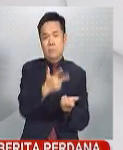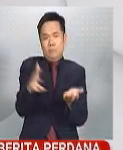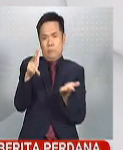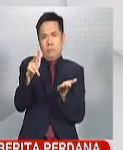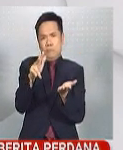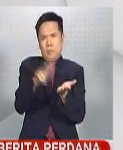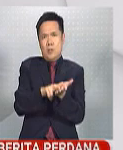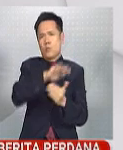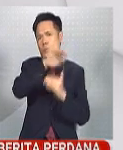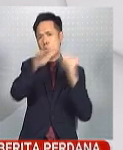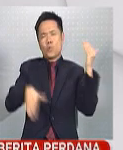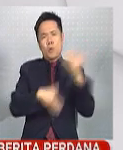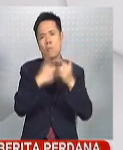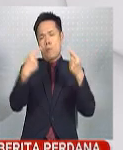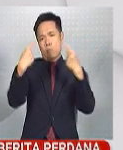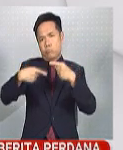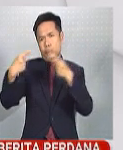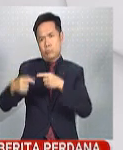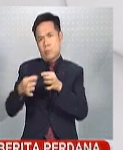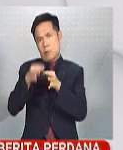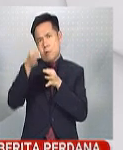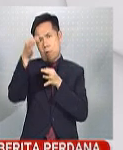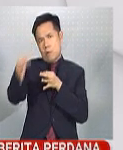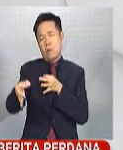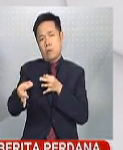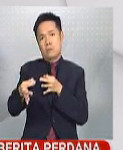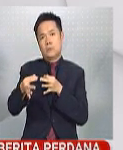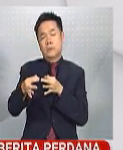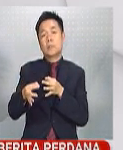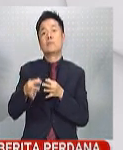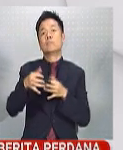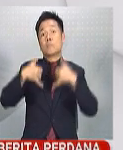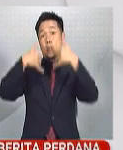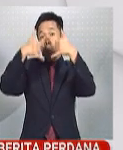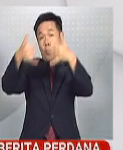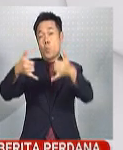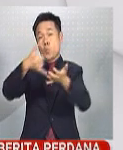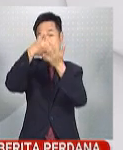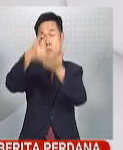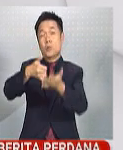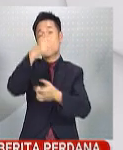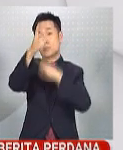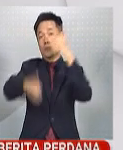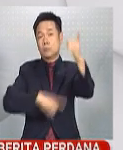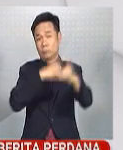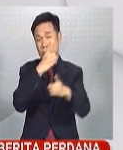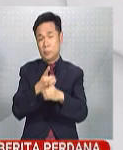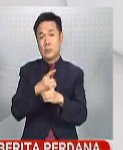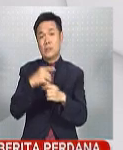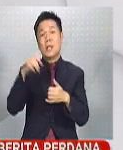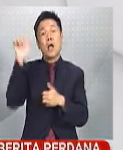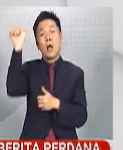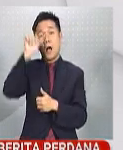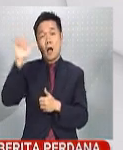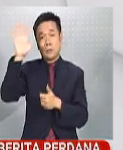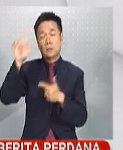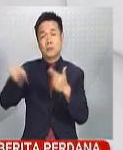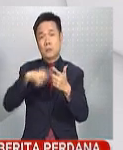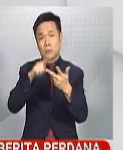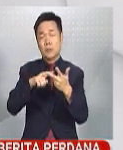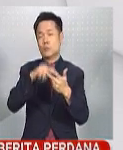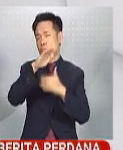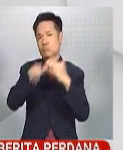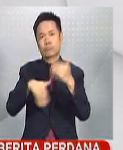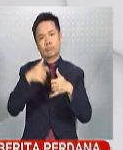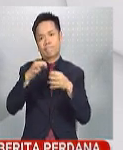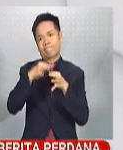penangguhan kesemua perlawanan kelayakan Piala Dunia 2022, Piala Asia 2023 bagi bulan Mac dan Jun 2020.